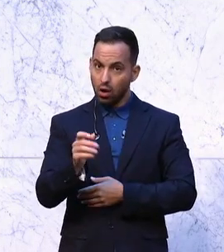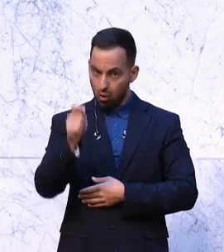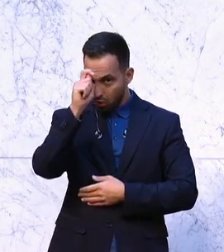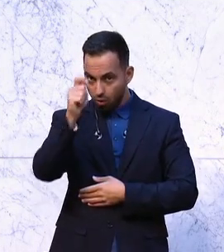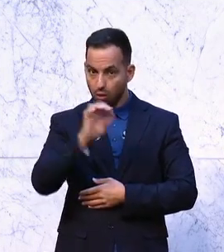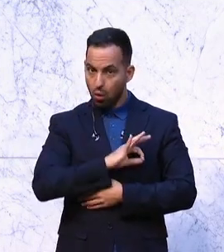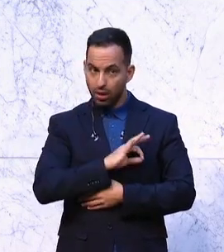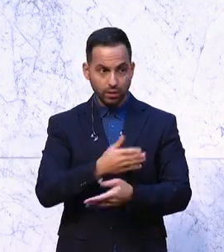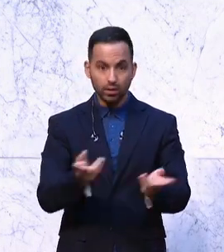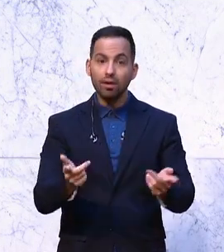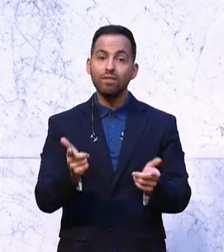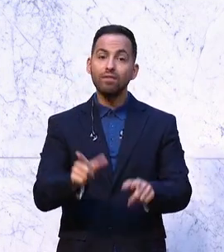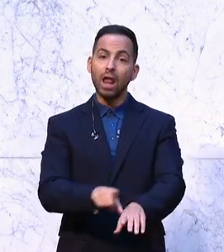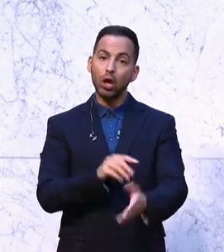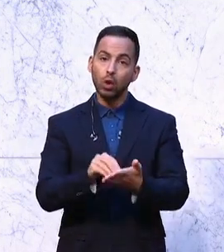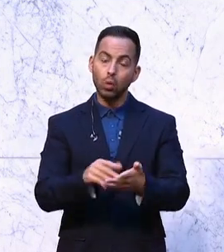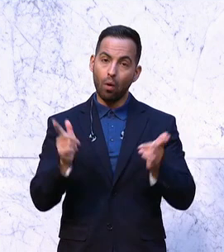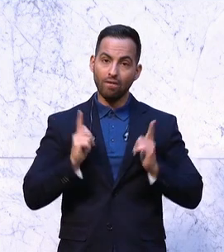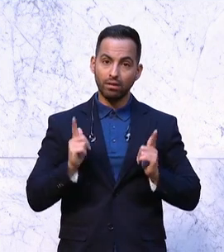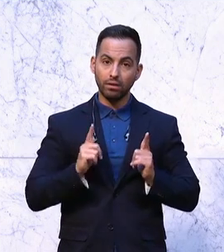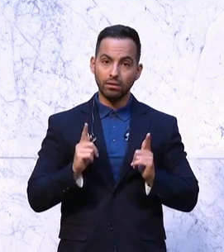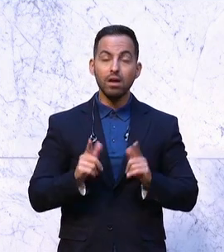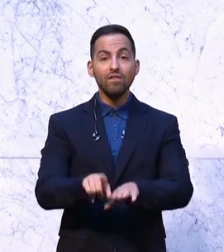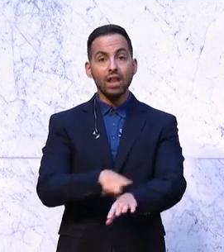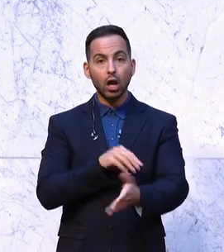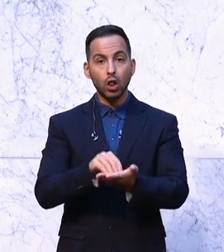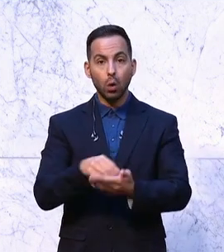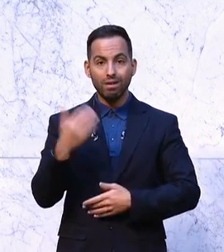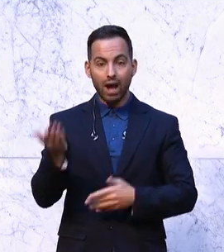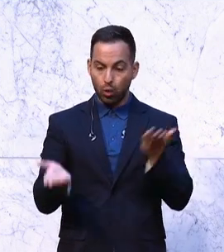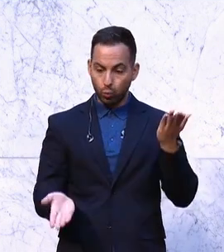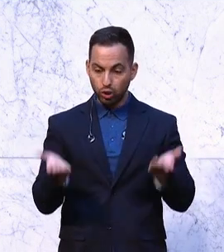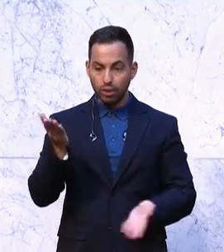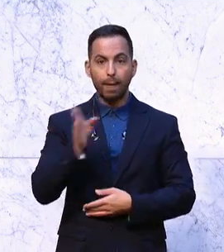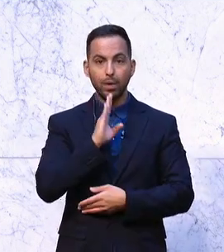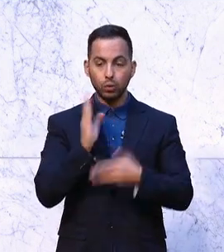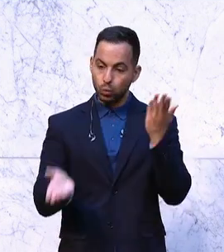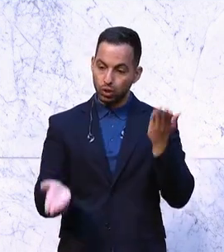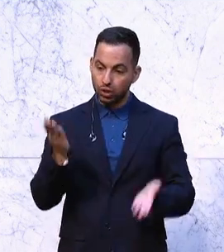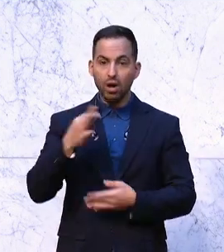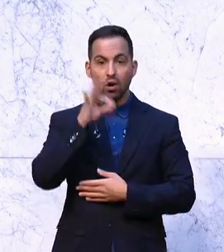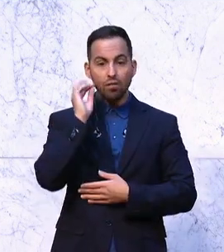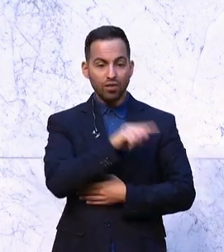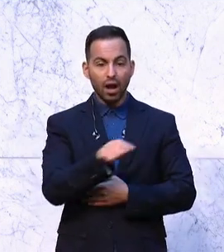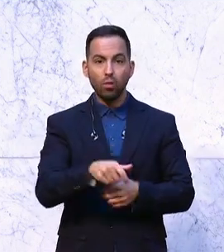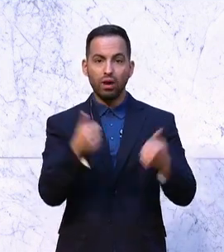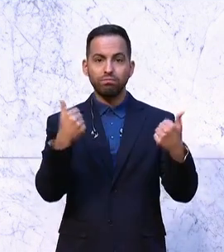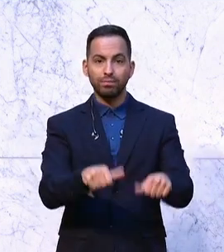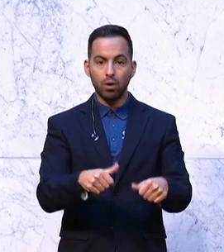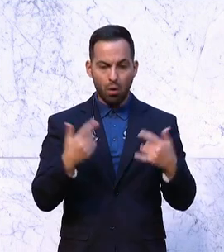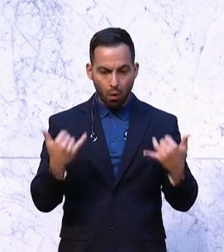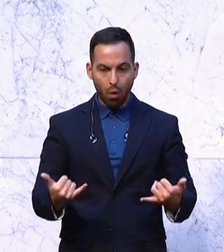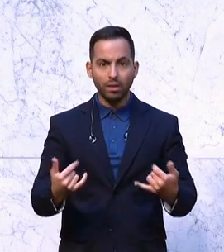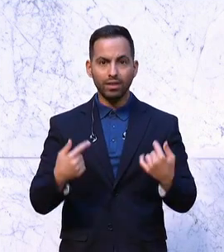lange noch warten? Wie lange noch Gehaltsunterschiede, Pensionsunterschiede bei den Frauen einzementieren? Wenn wir nicht